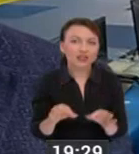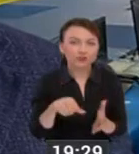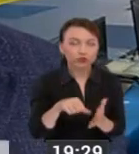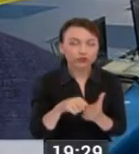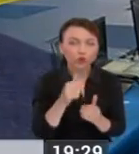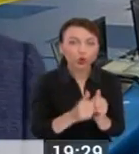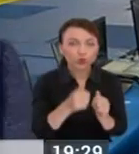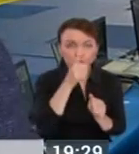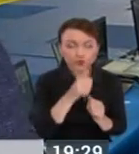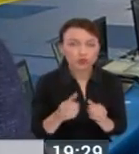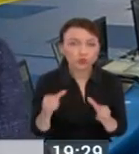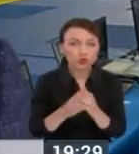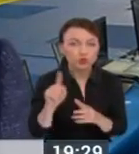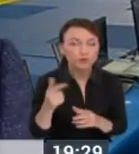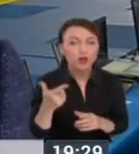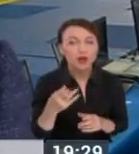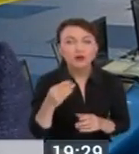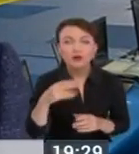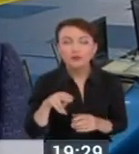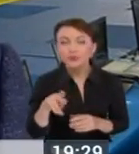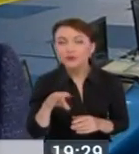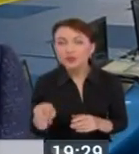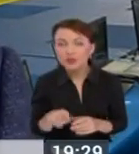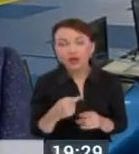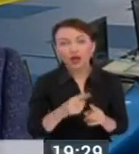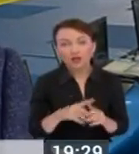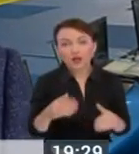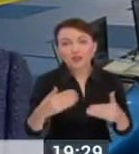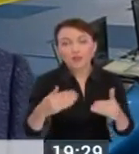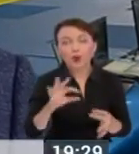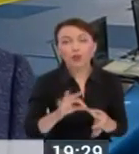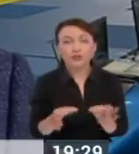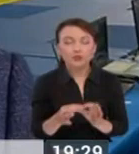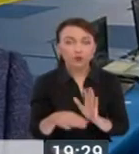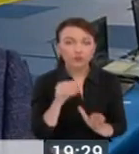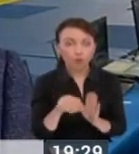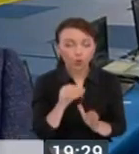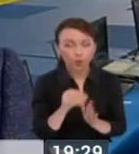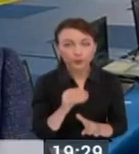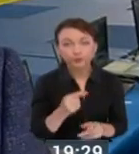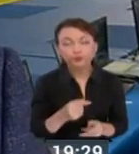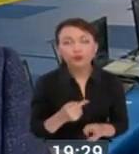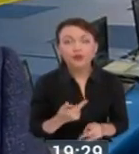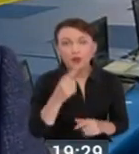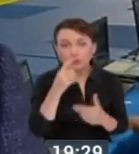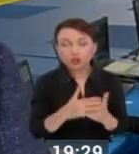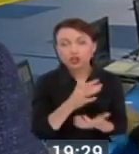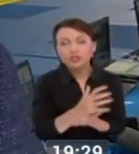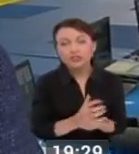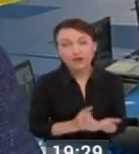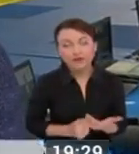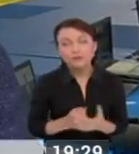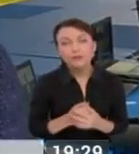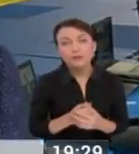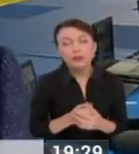приймають участь у турнірах гран-при, гран-слем, які являються також етапами олімпійського відбору. Ну, більше бачимо тут найближчі резерви, вже, скажімо так, з